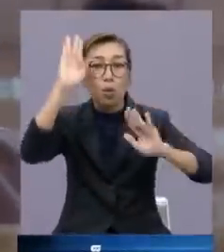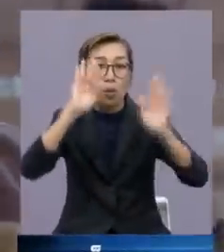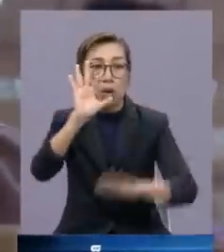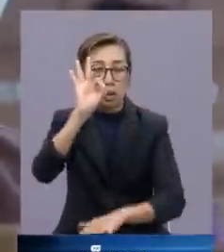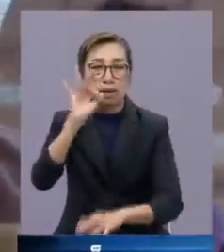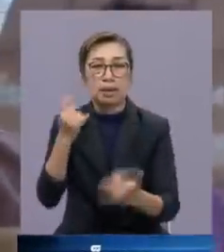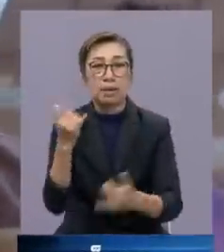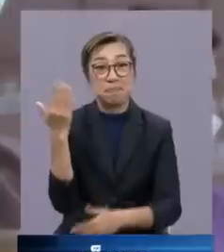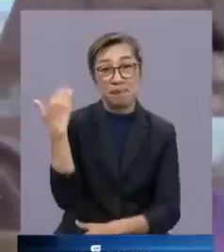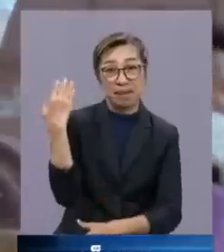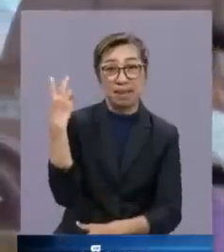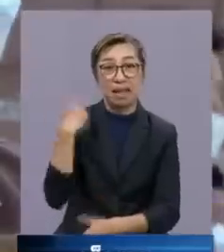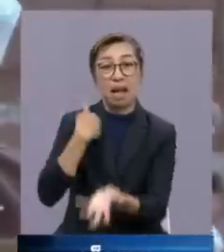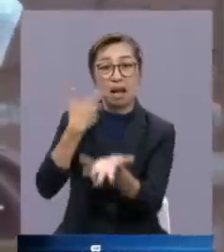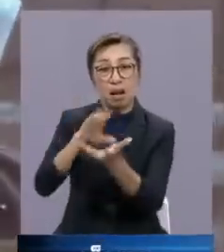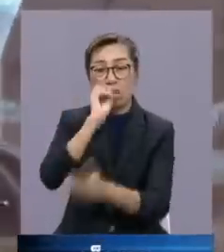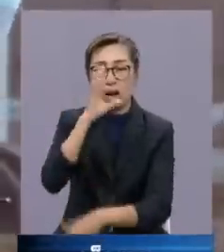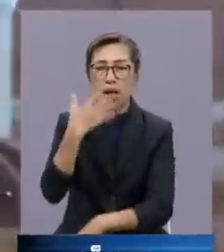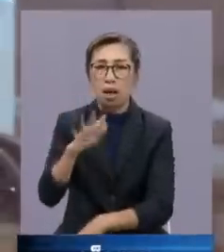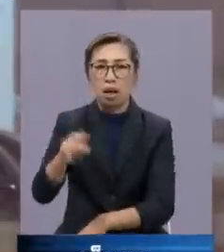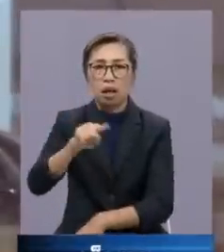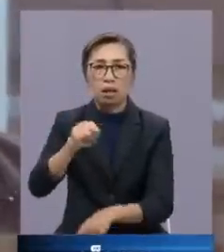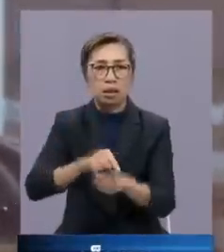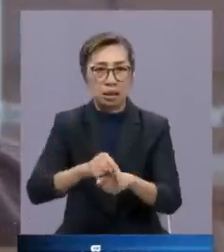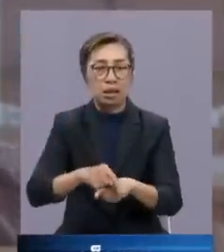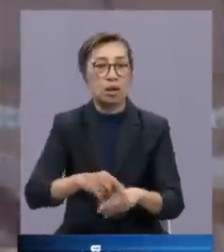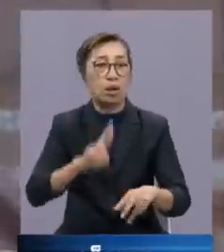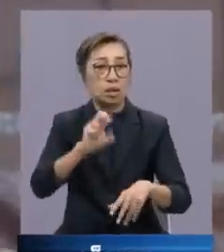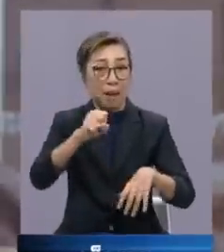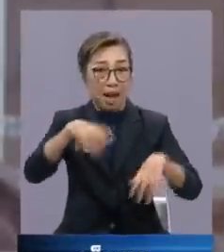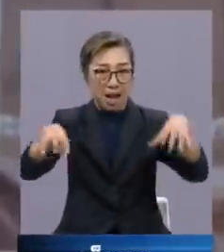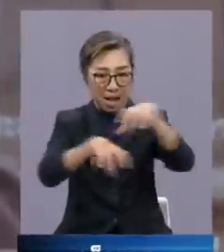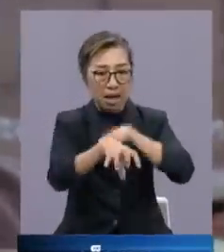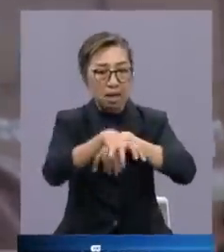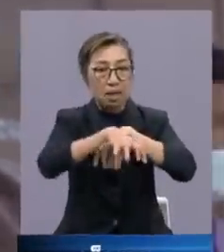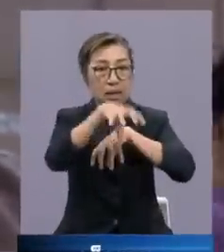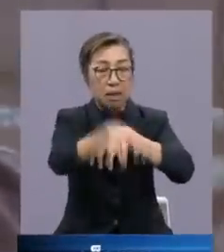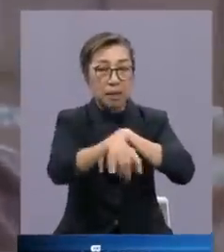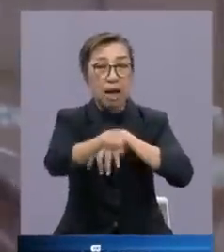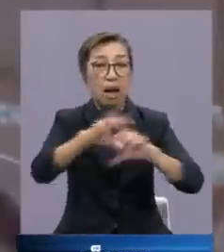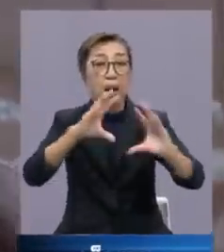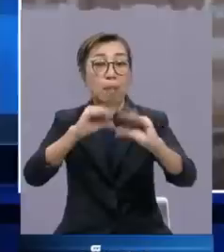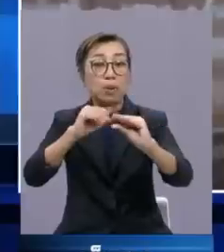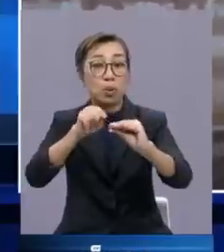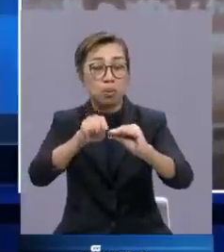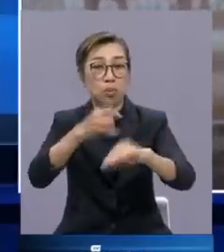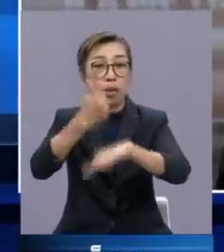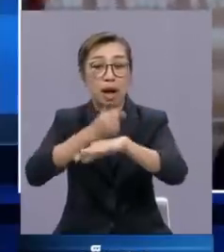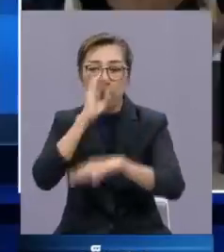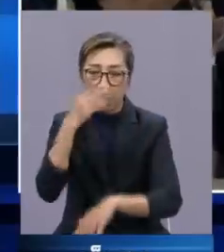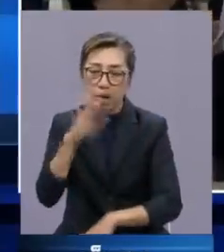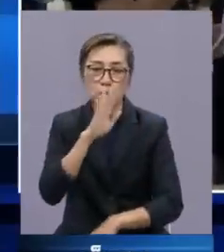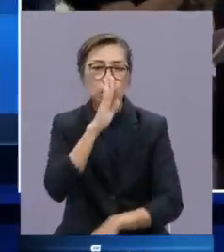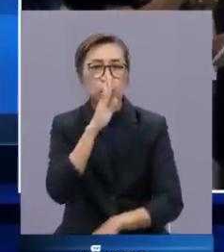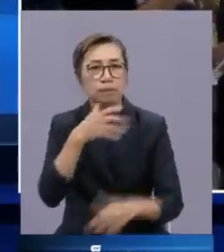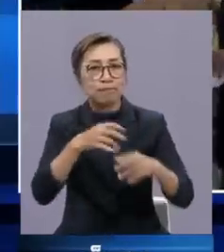เนี่ยอย่างเมื่อสักครู่ที่เล่าไปถึงเรื่องของผอ.สำนักการประชุม อ ะครับเรื่องของการสละสิทธิ์เนี่ยในความหมายอีกอย่างนึงก็คือสมมติว่าเสนอ